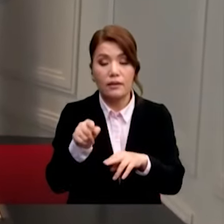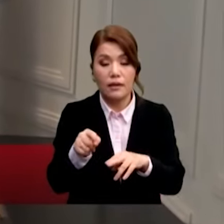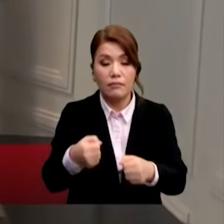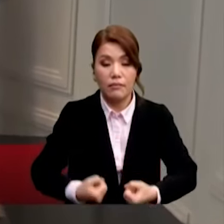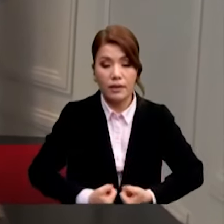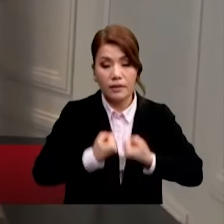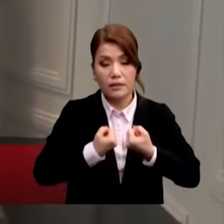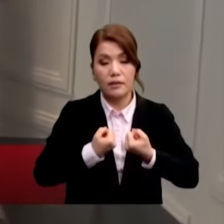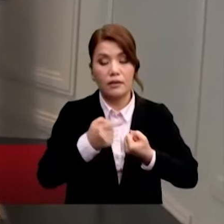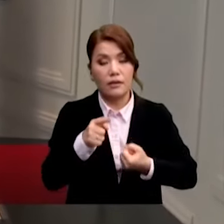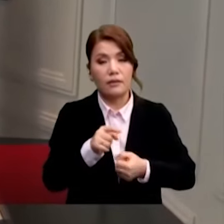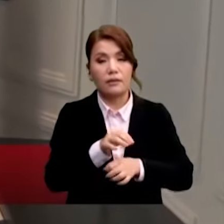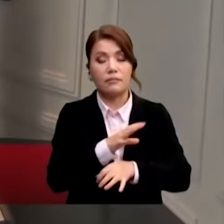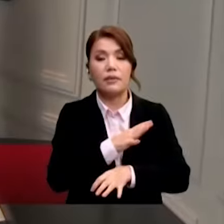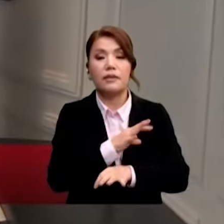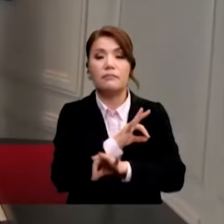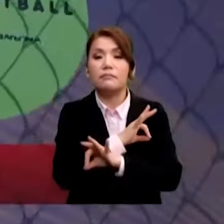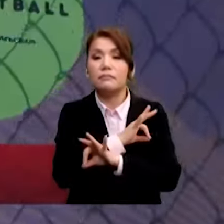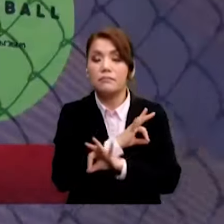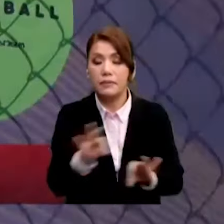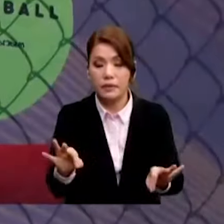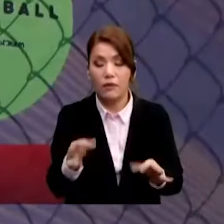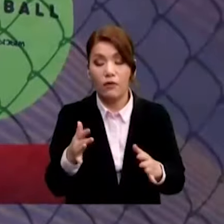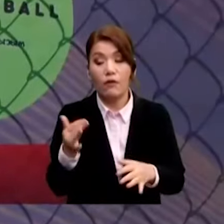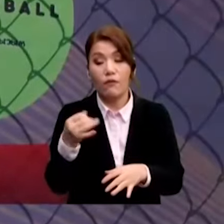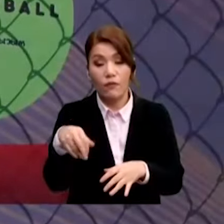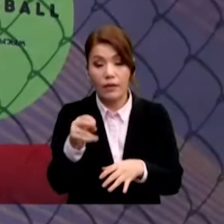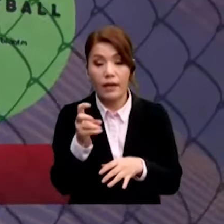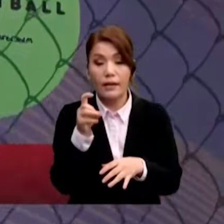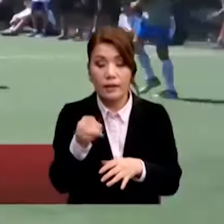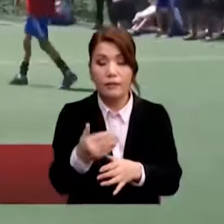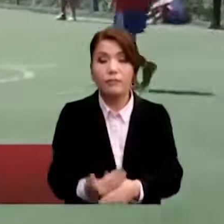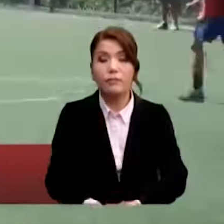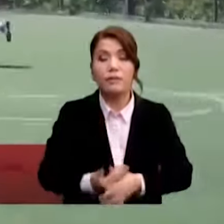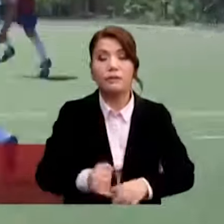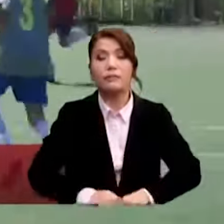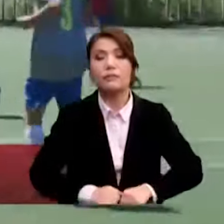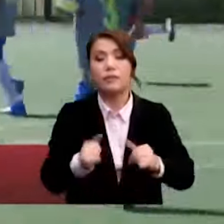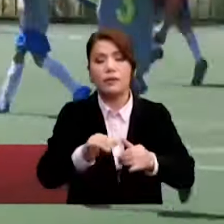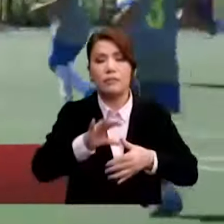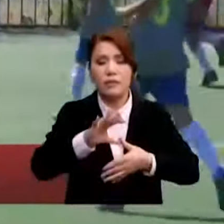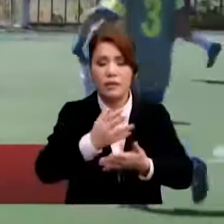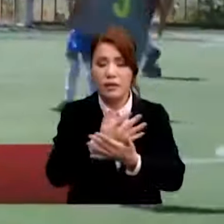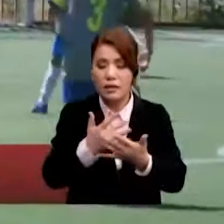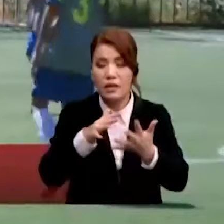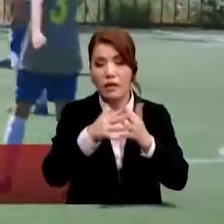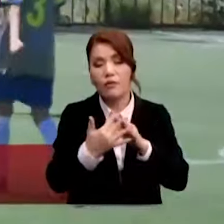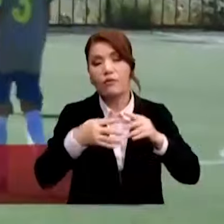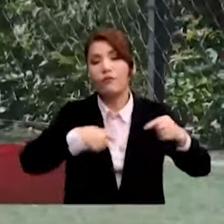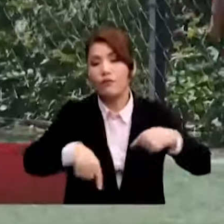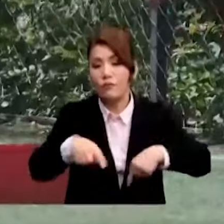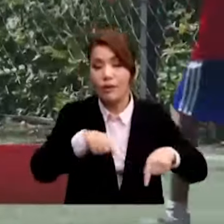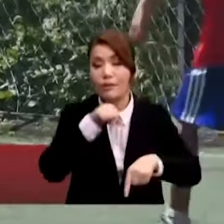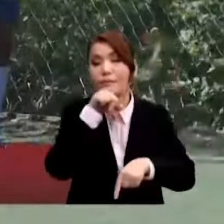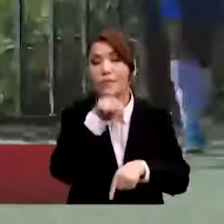раз поддержка «Халыка», это была вообще, ну, беспрецедент. Фонд «Халык» играет ключевую роль в расширении географии проекта